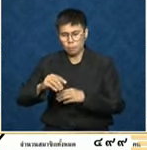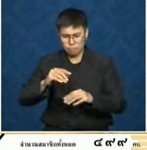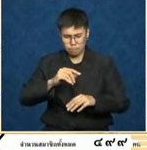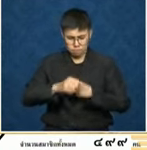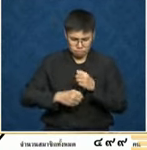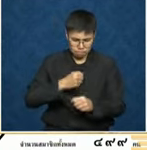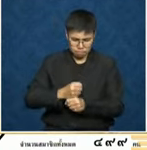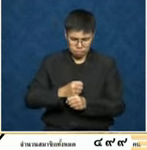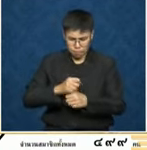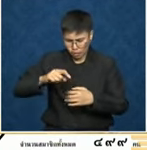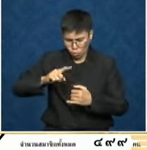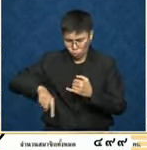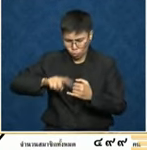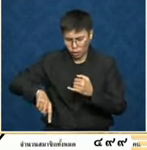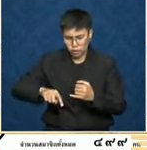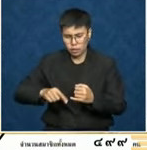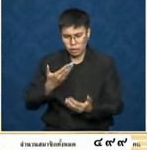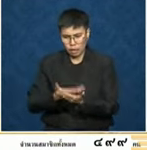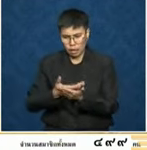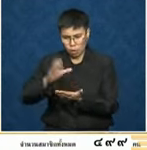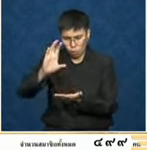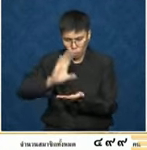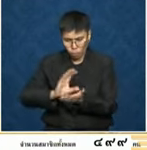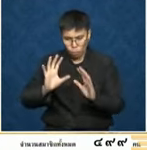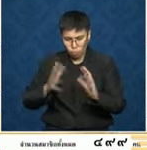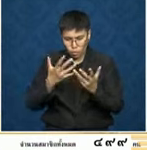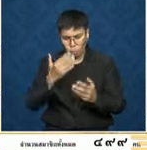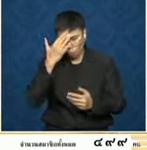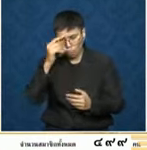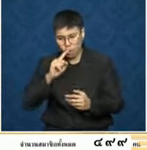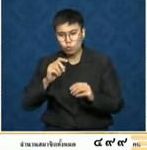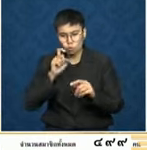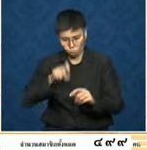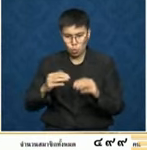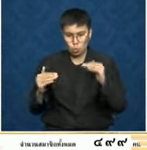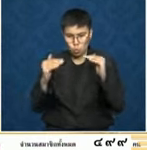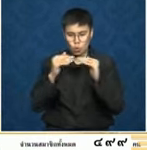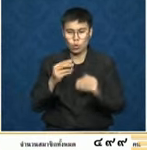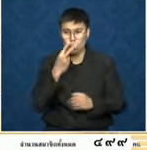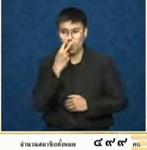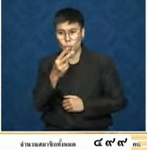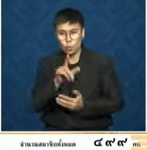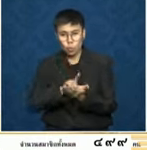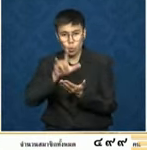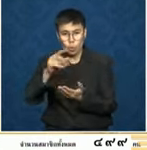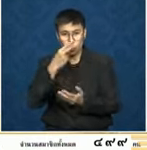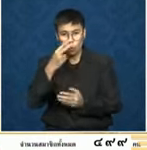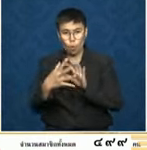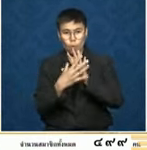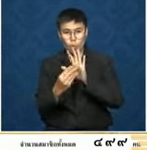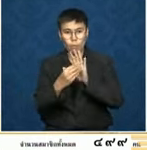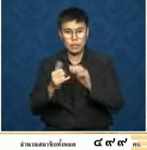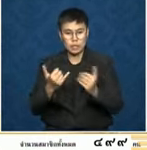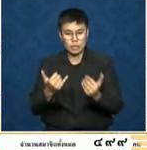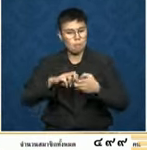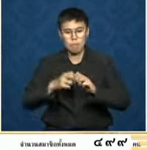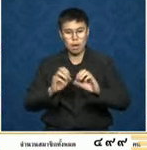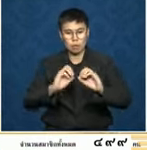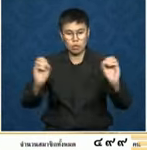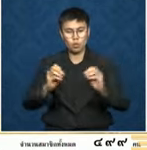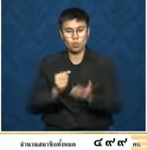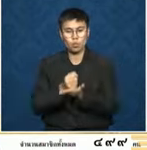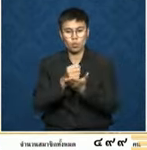หน่วยงานของรัฐก็จะต้องพยายามใช้งบประมาณให้หมดไม่งั้นจะไม่มีประสิทธิภาพอย่างงบศึกษาดูงานงบจัดอบรมอันนี้ไม่มีปัญหาเพราะว่าเป็นการกระตุ้น